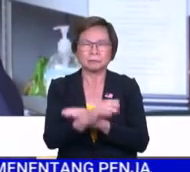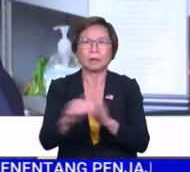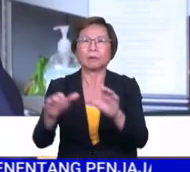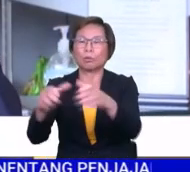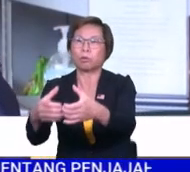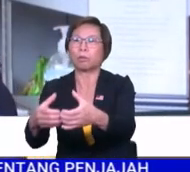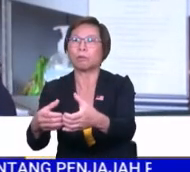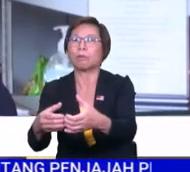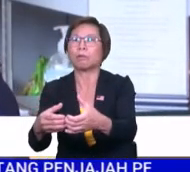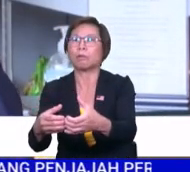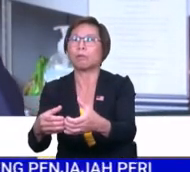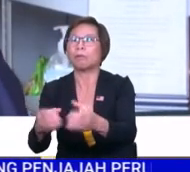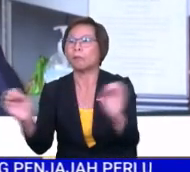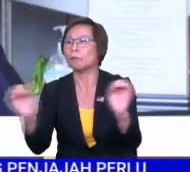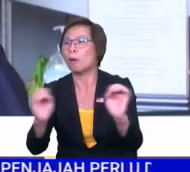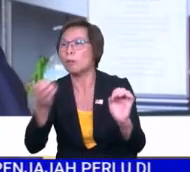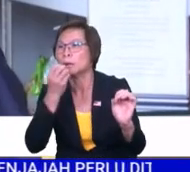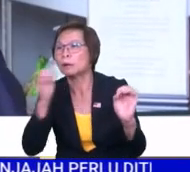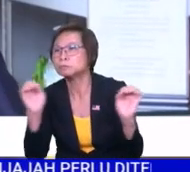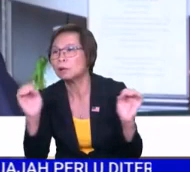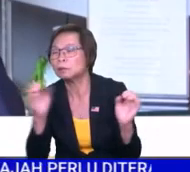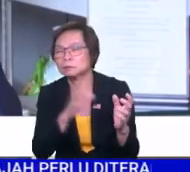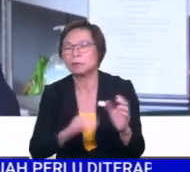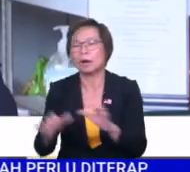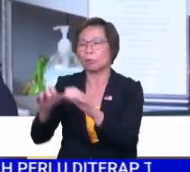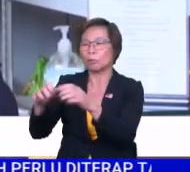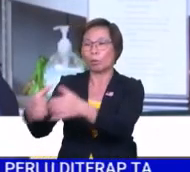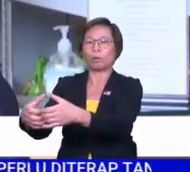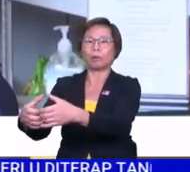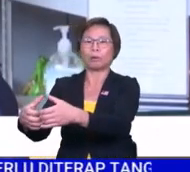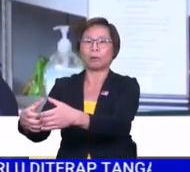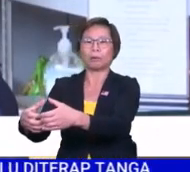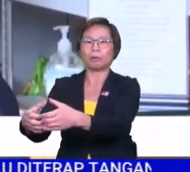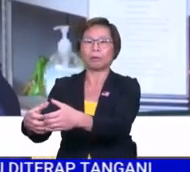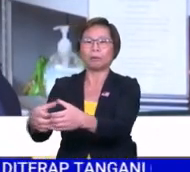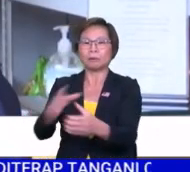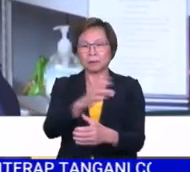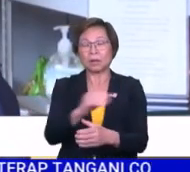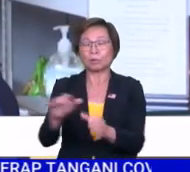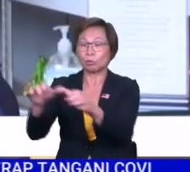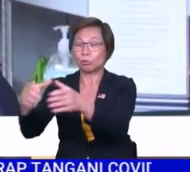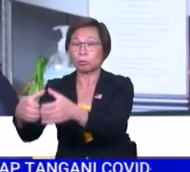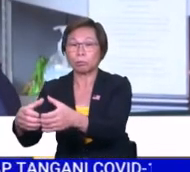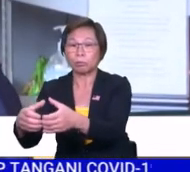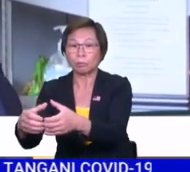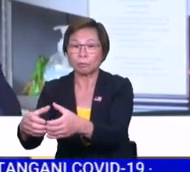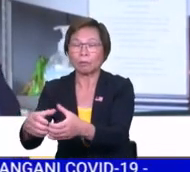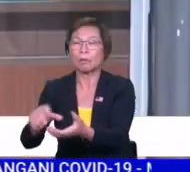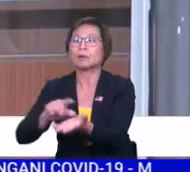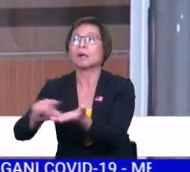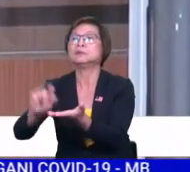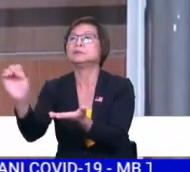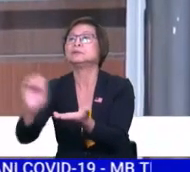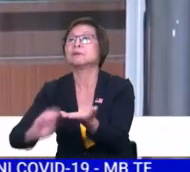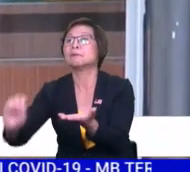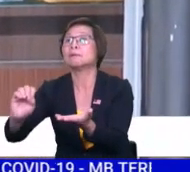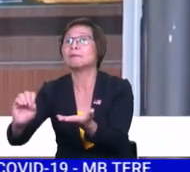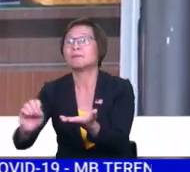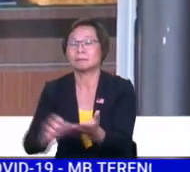terputus bekalan makanan dan golongan yang terputus serapan ini terputus pendapatan